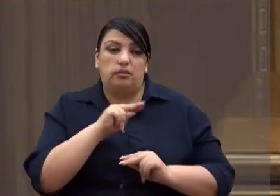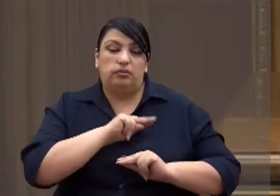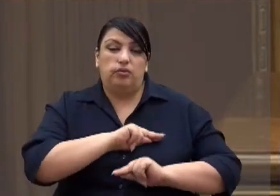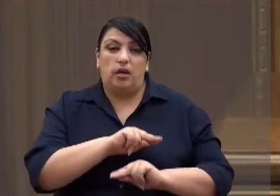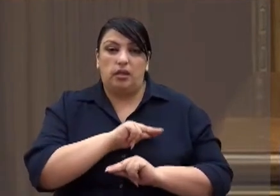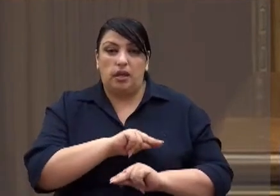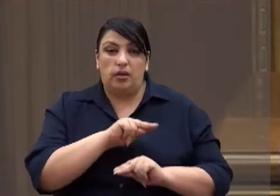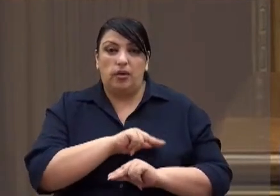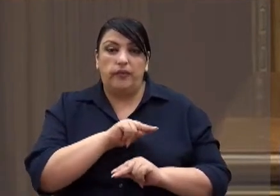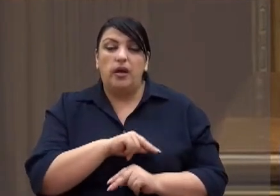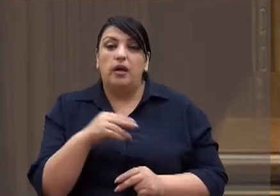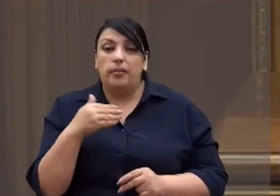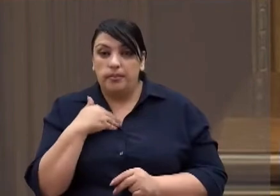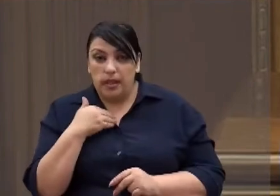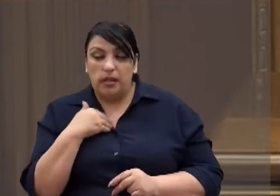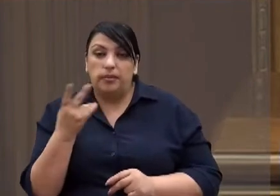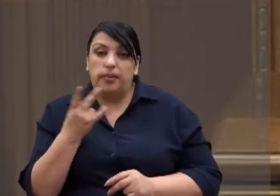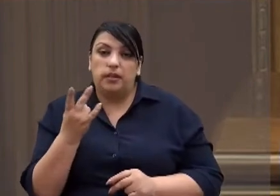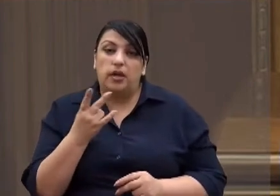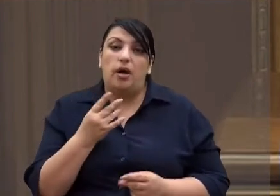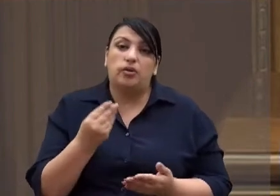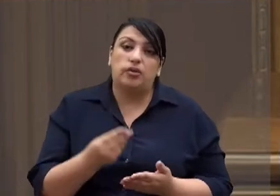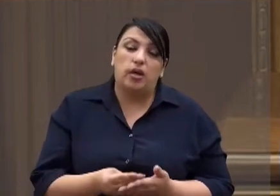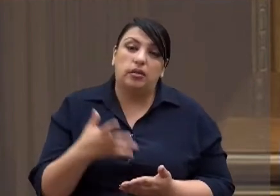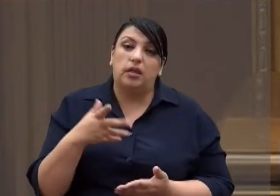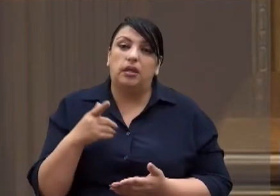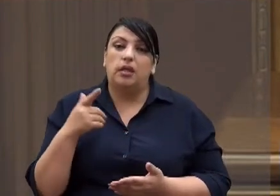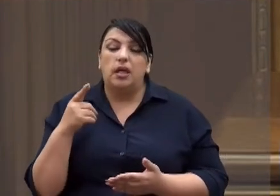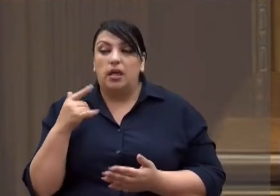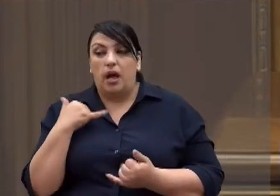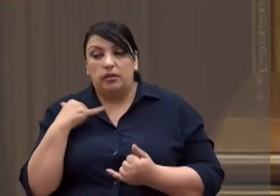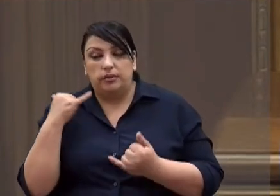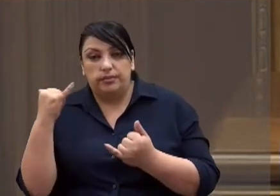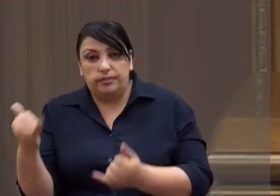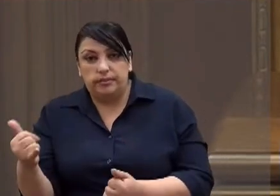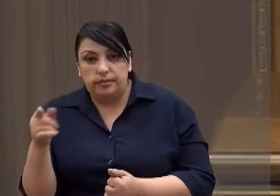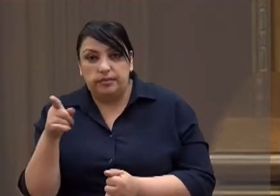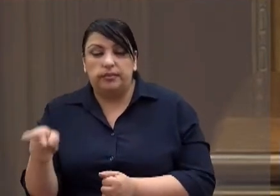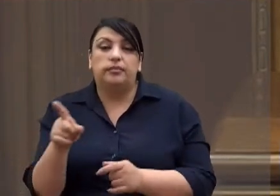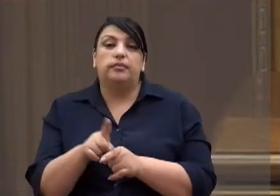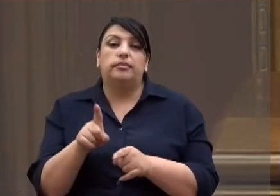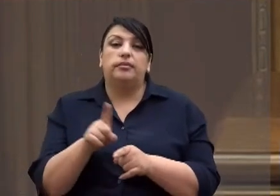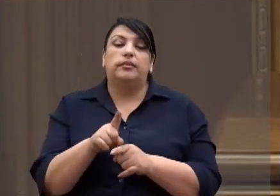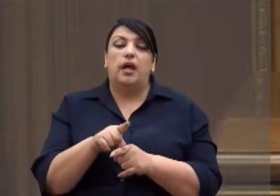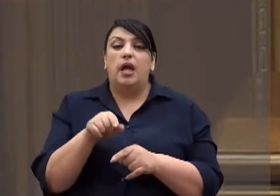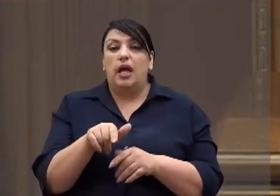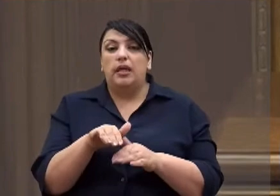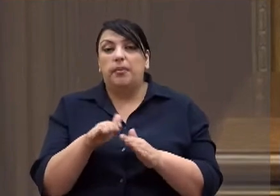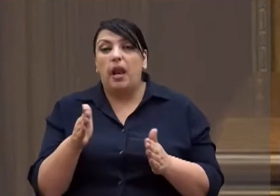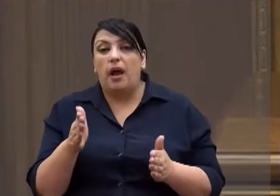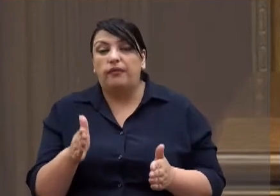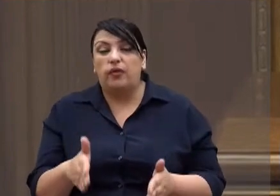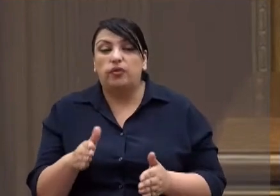և պետք է արժանին մատուցեմ և նրան, և Արևելյան գործընկերության քաղհասարակության պլատֆորմի